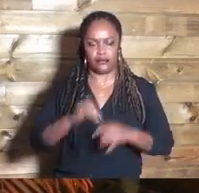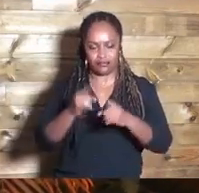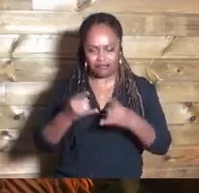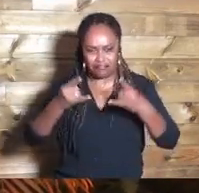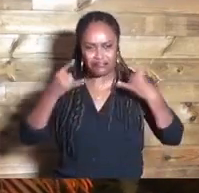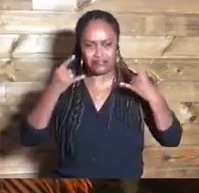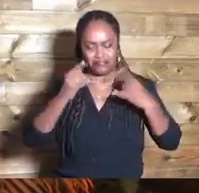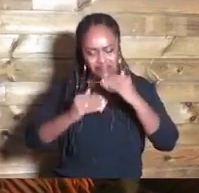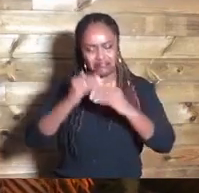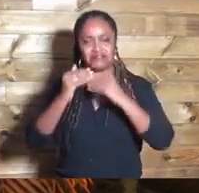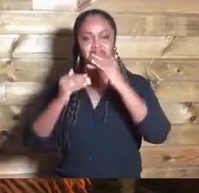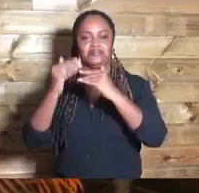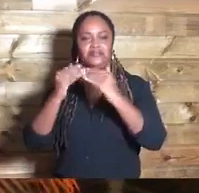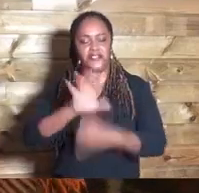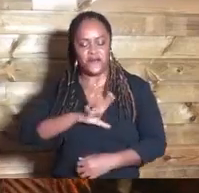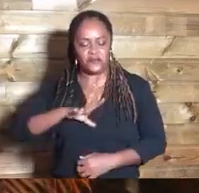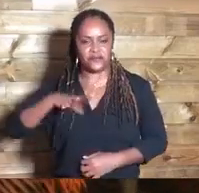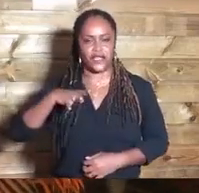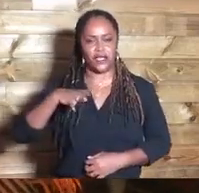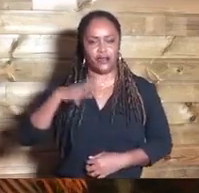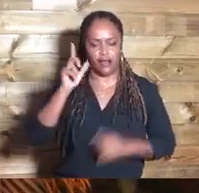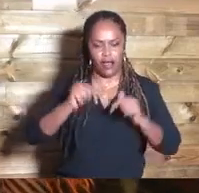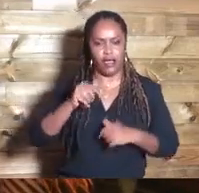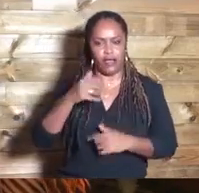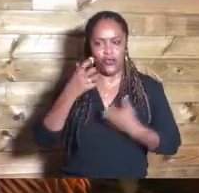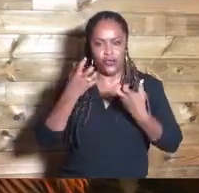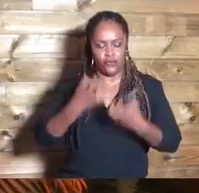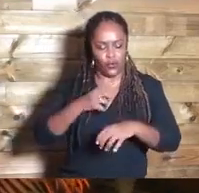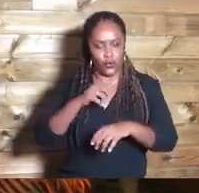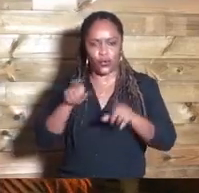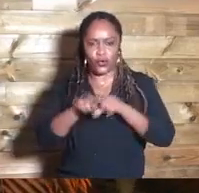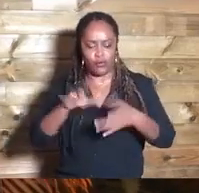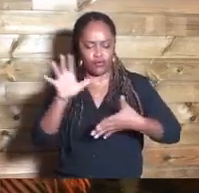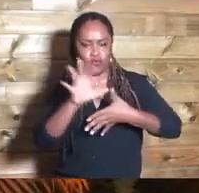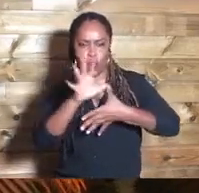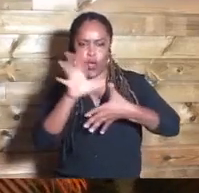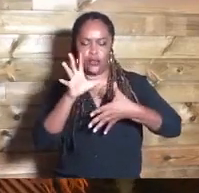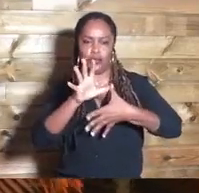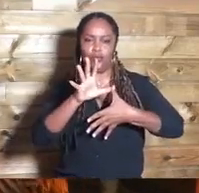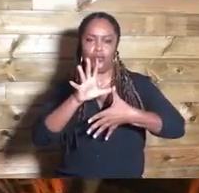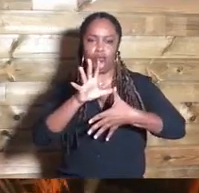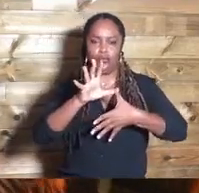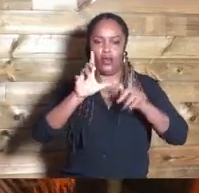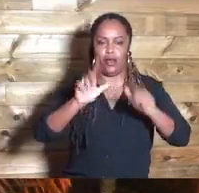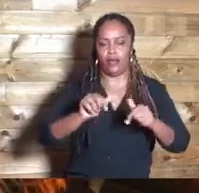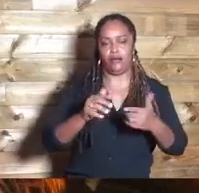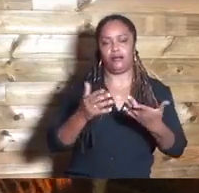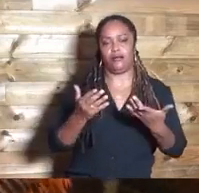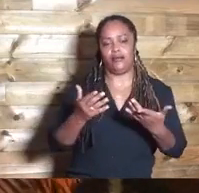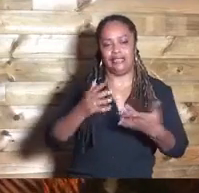émancipatrices, fiers de vouloir entendre sonner l'heure d'une Guadeloupe qui prend